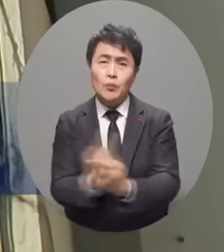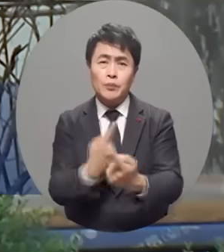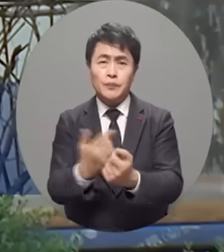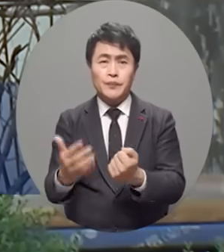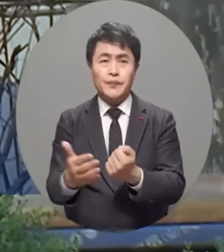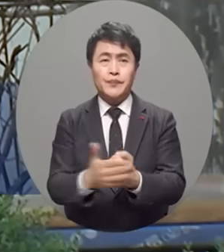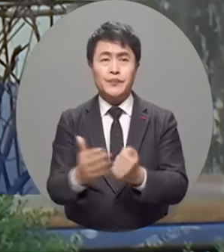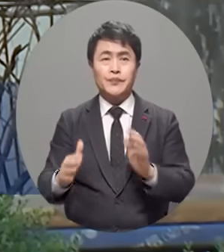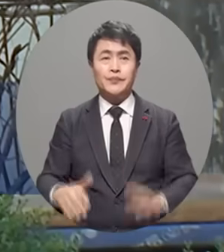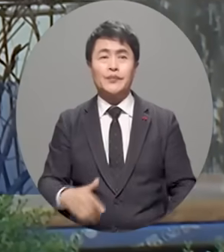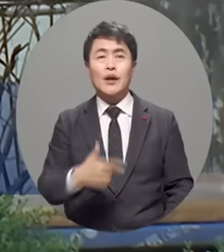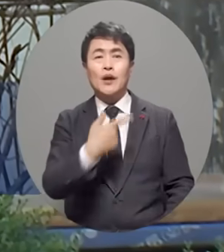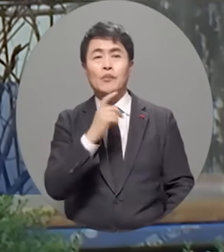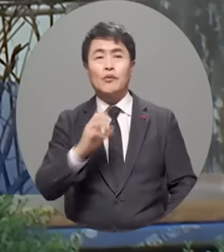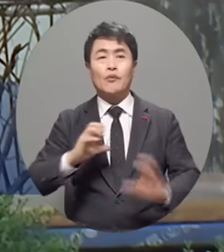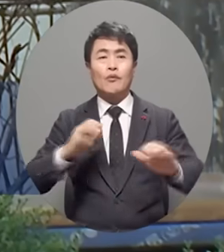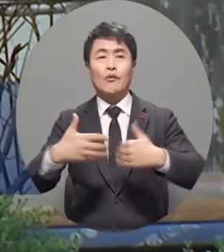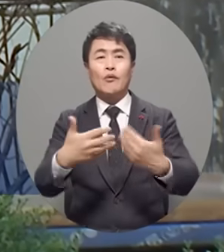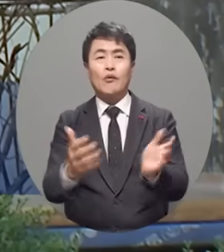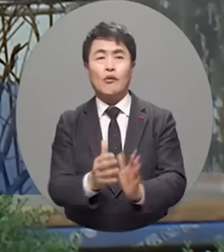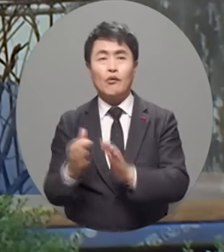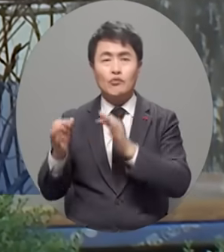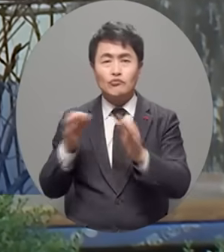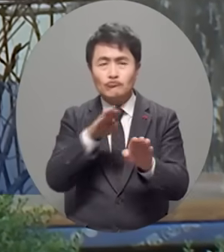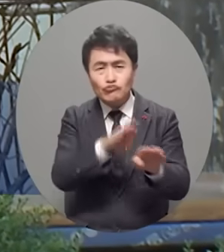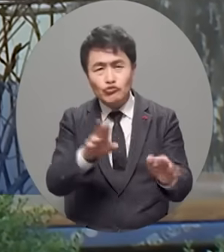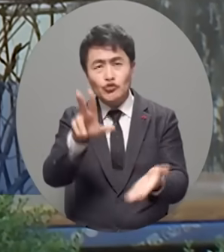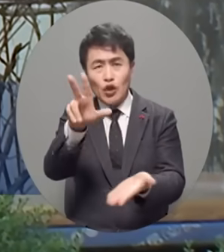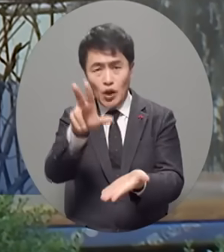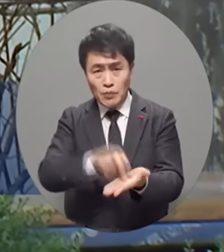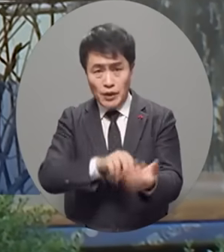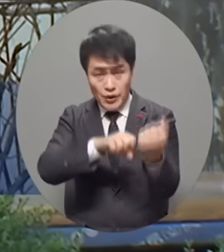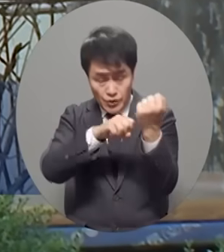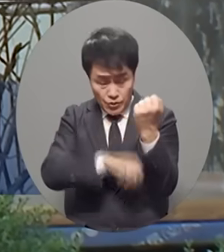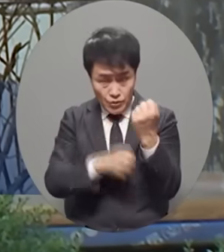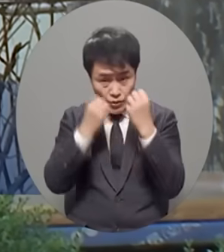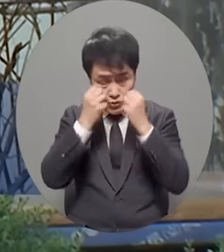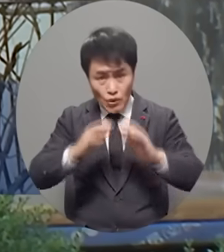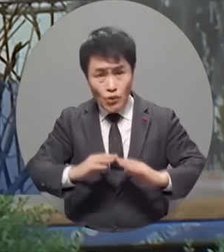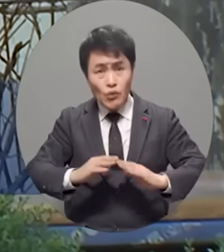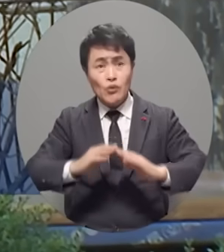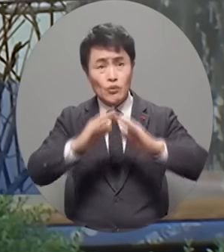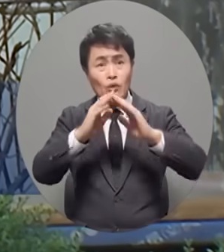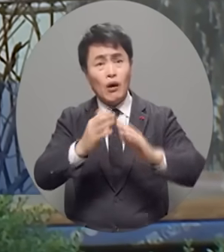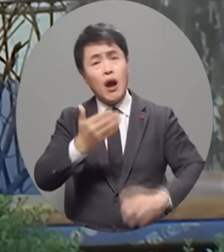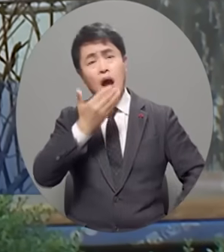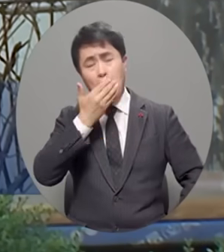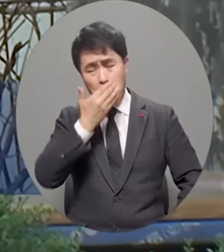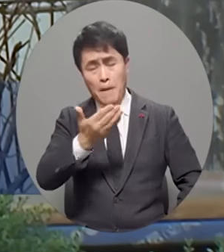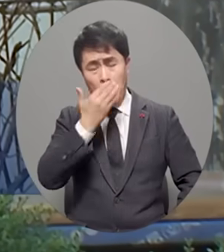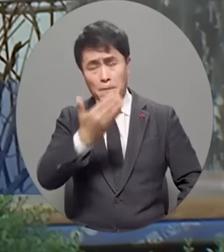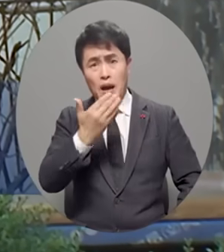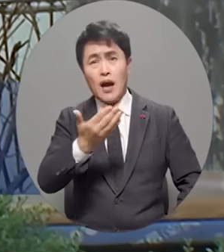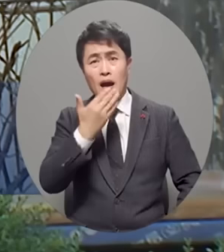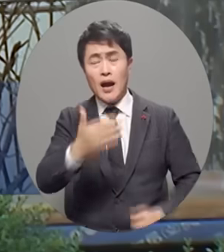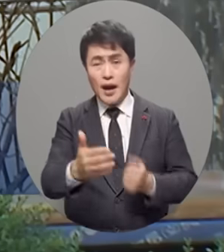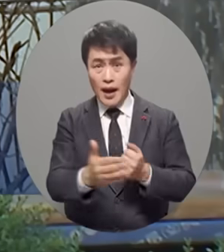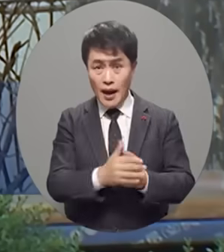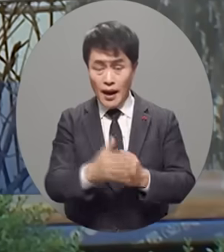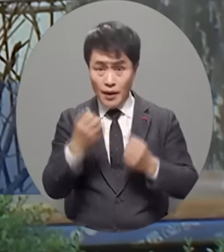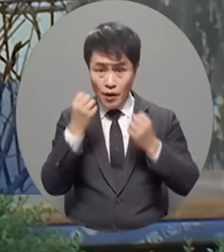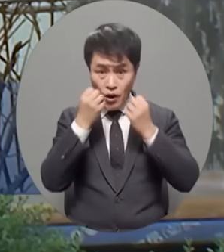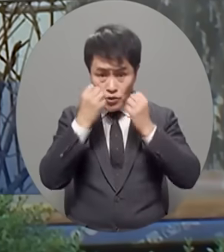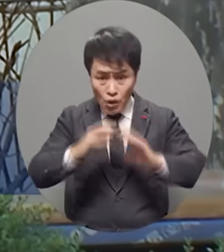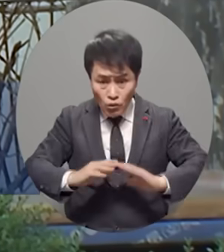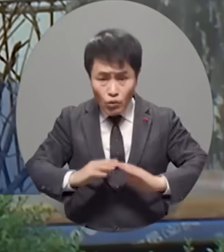부족한 커뮤니티 시설이나 주체 문제나 이런 것들을 기준으로 재건축이 좀 더 가능해질 수 있겠고요. 재건축을 추진할